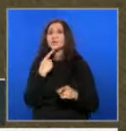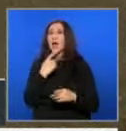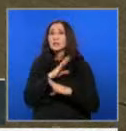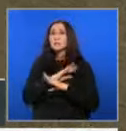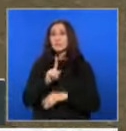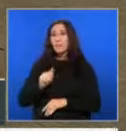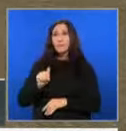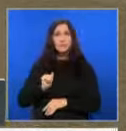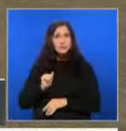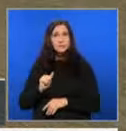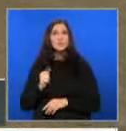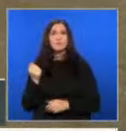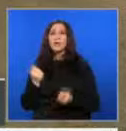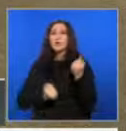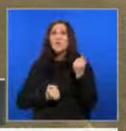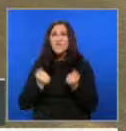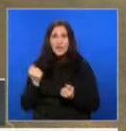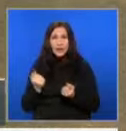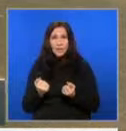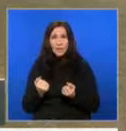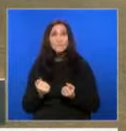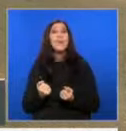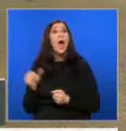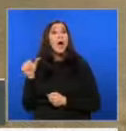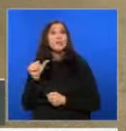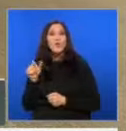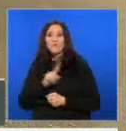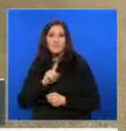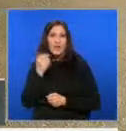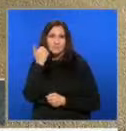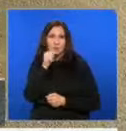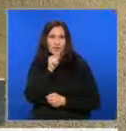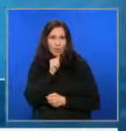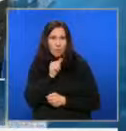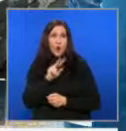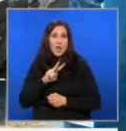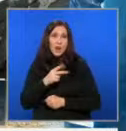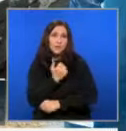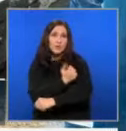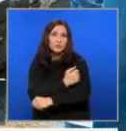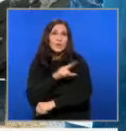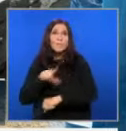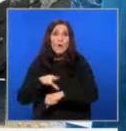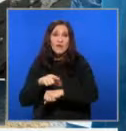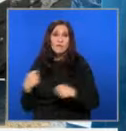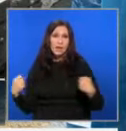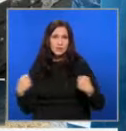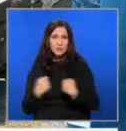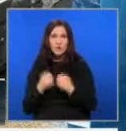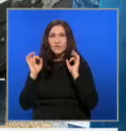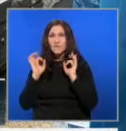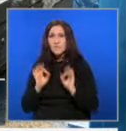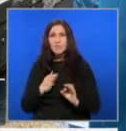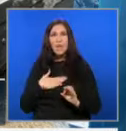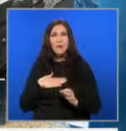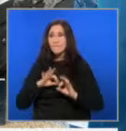по непредпазливост при управление на моторно превозно средство. Антонов не е употребил алкохол или наркотици по време на катастрофата. В момента е